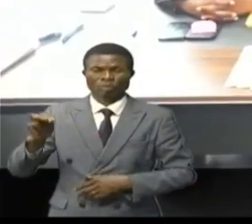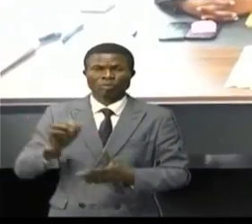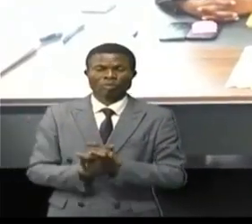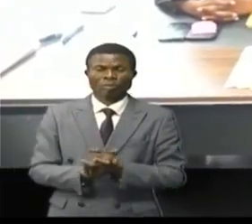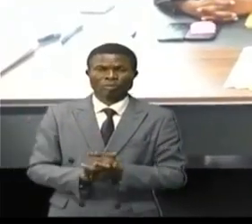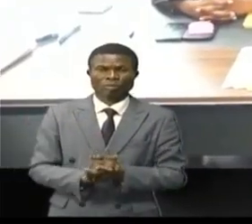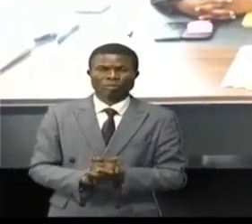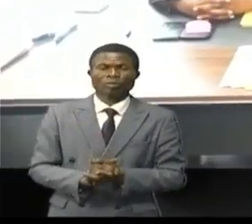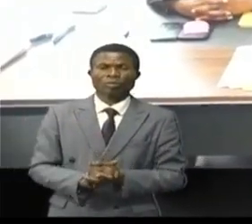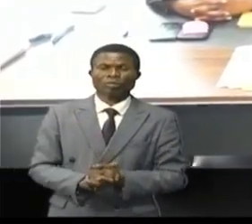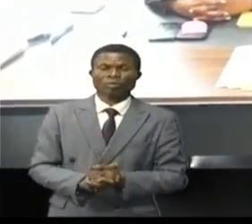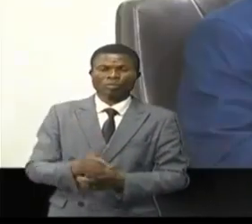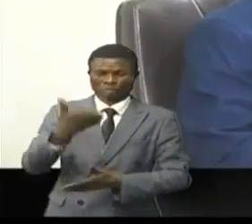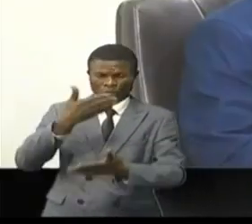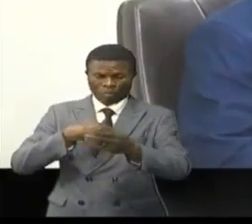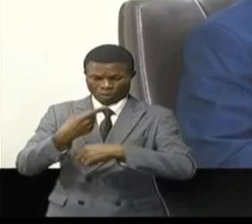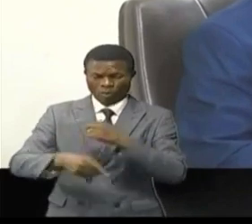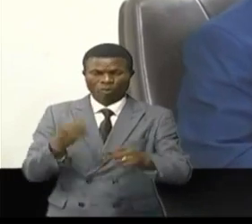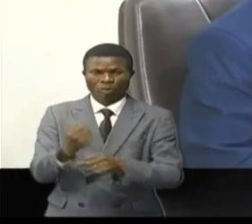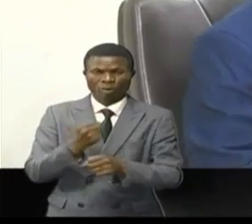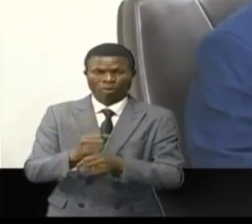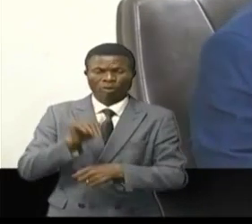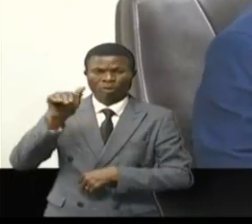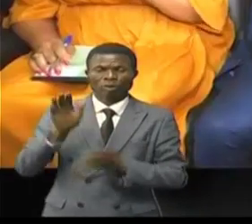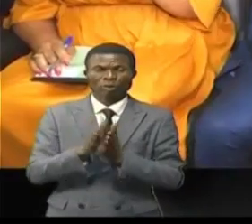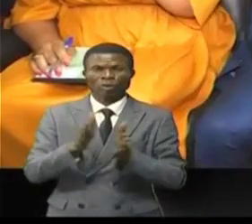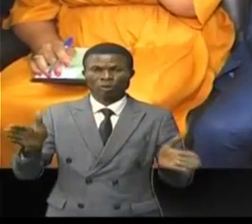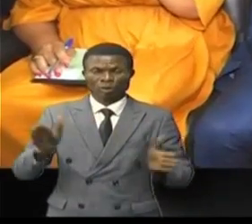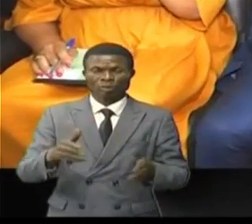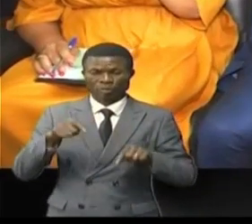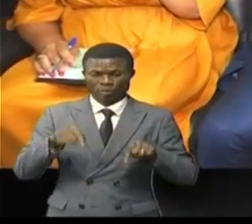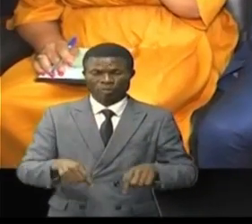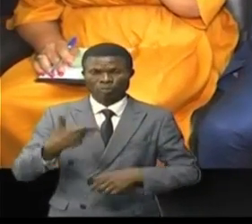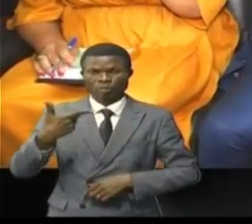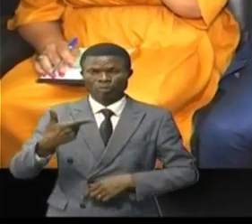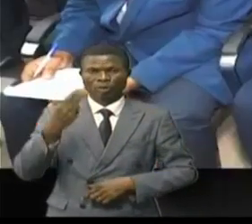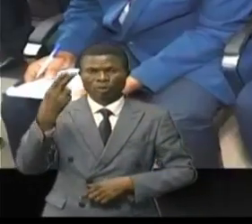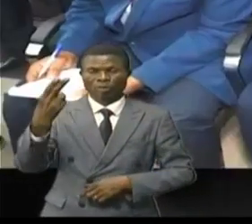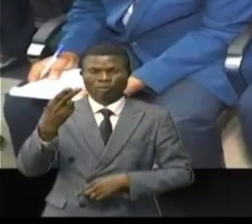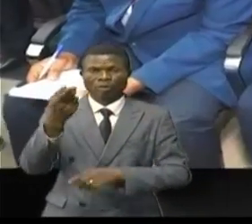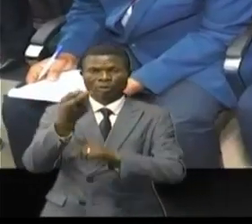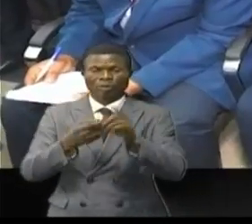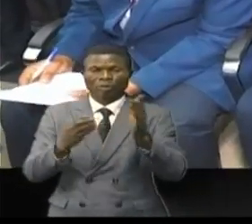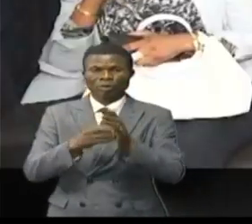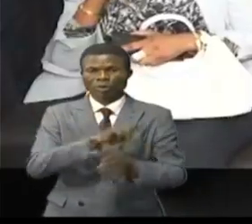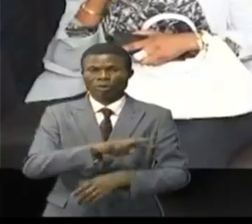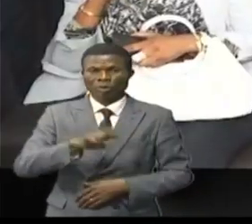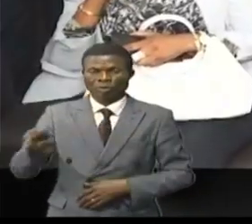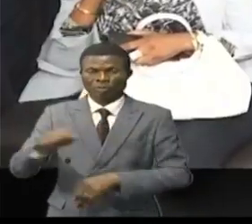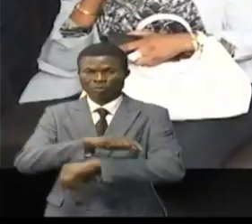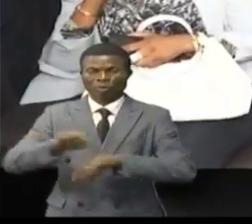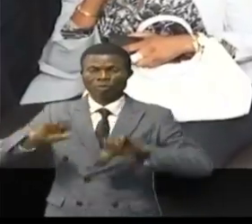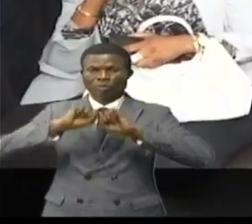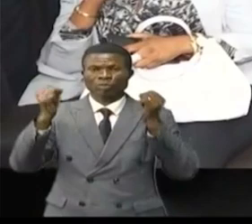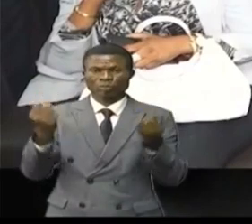a pris officiellement ses fonctions du directeur général ce mardi 20 septembre 2022 au siège social de cet établissement public